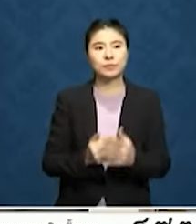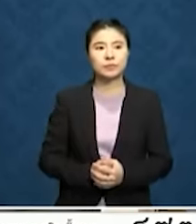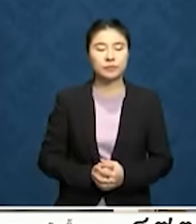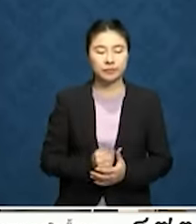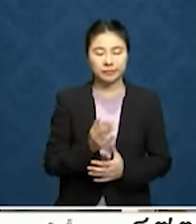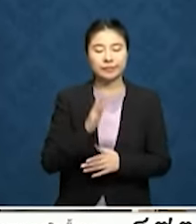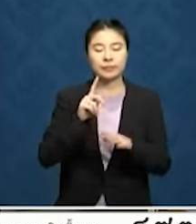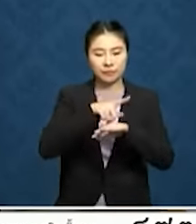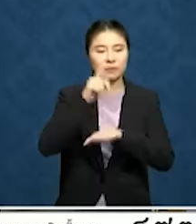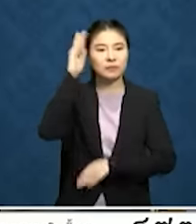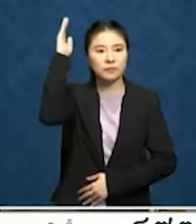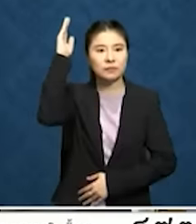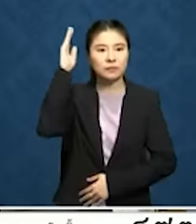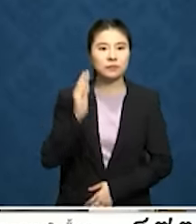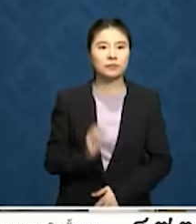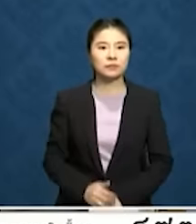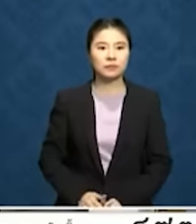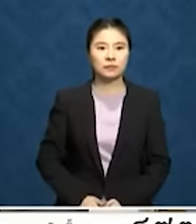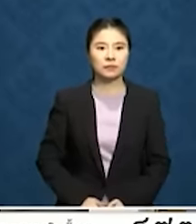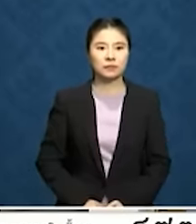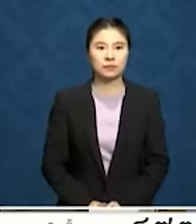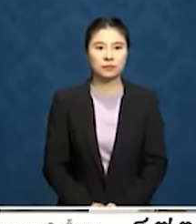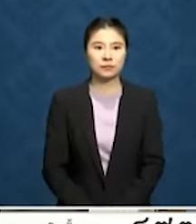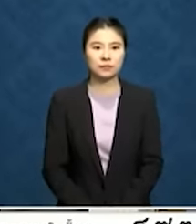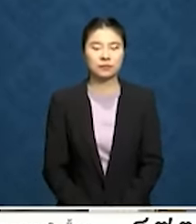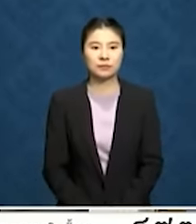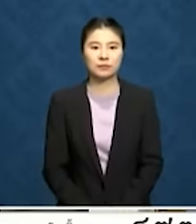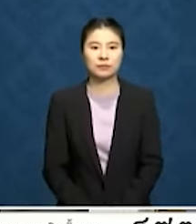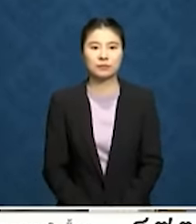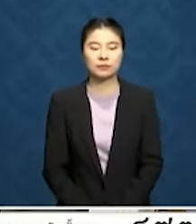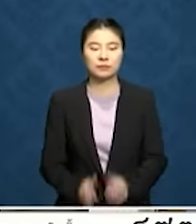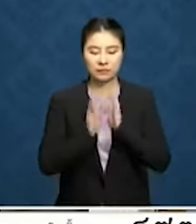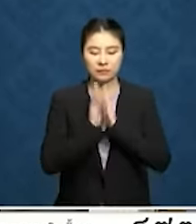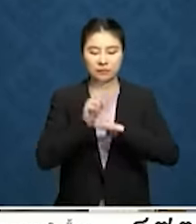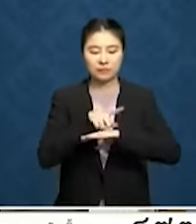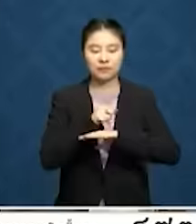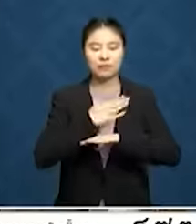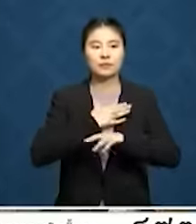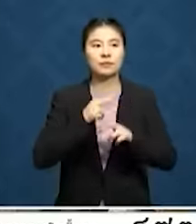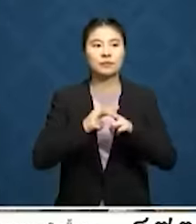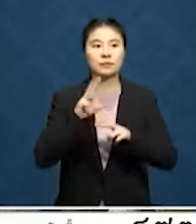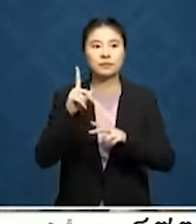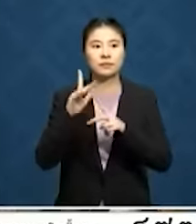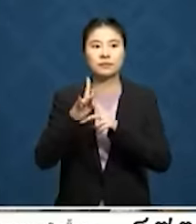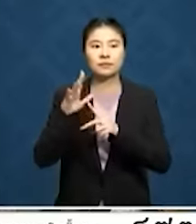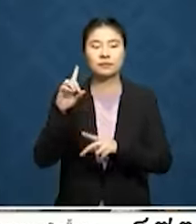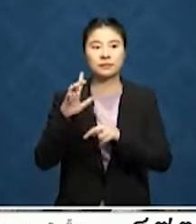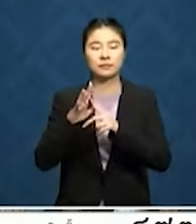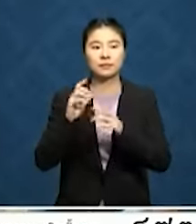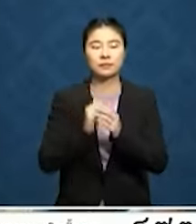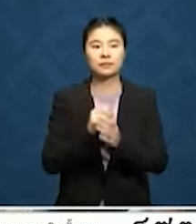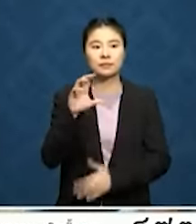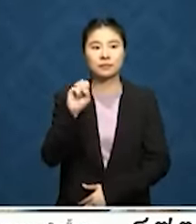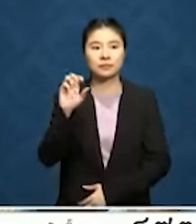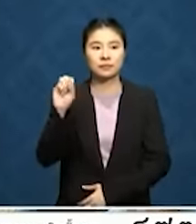เชิญครับเชิญครับ เรียนท่านประธานสภาที่เคารพกับผมชาดาเทเสศสมาชิกสภาผู้แทนราษฎ